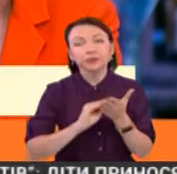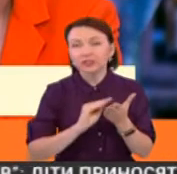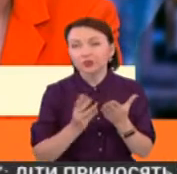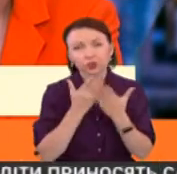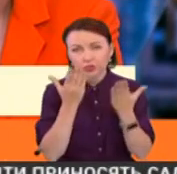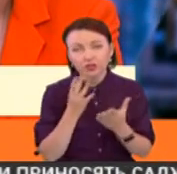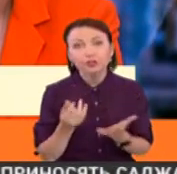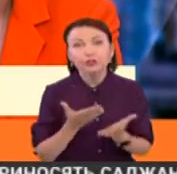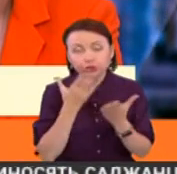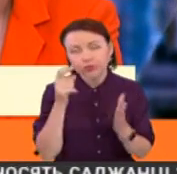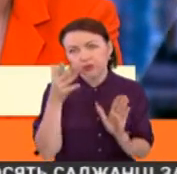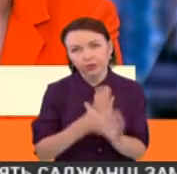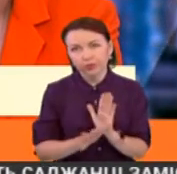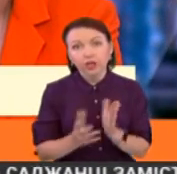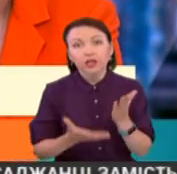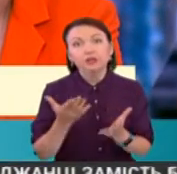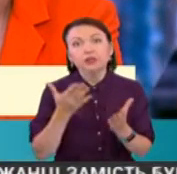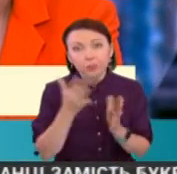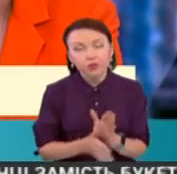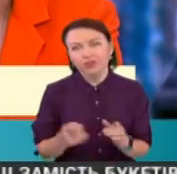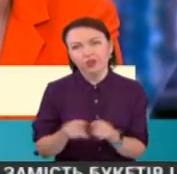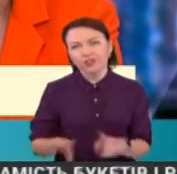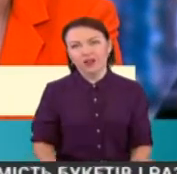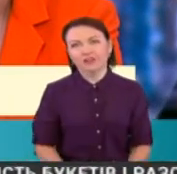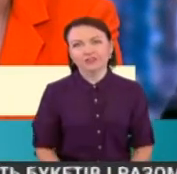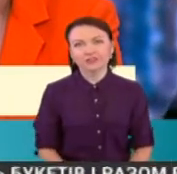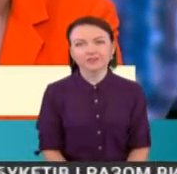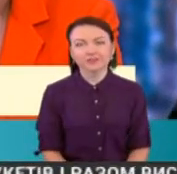читан, то не понят, якщо понят, то не так.